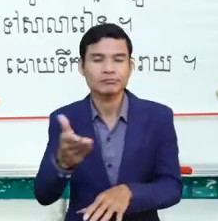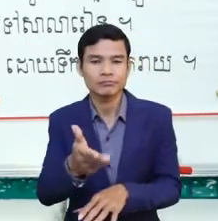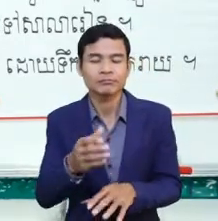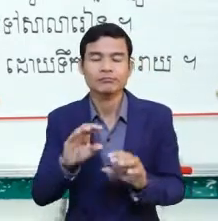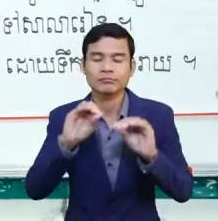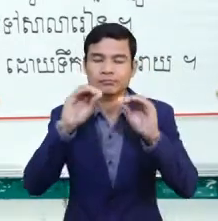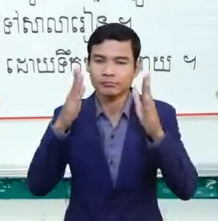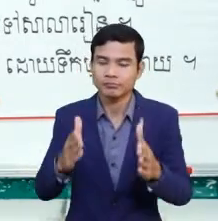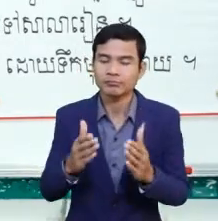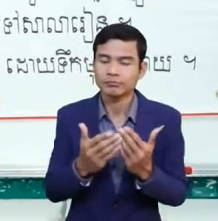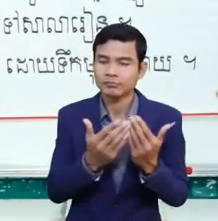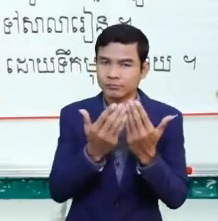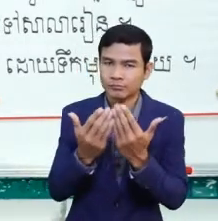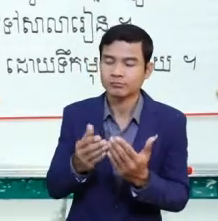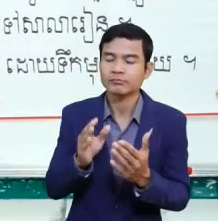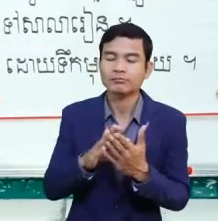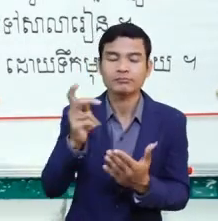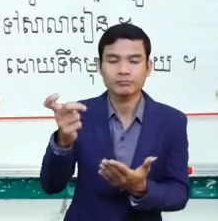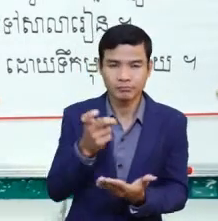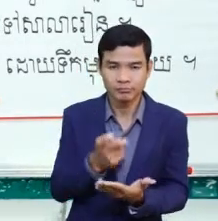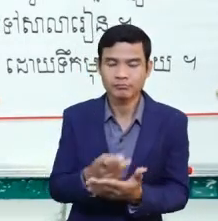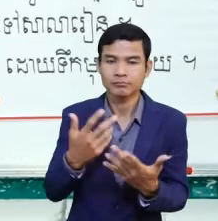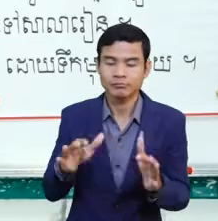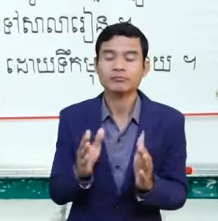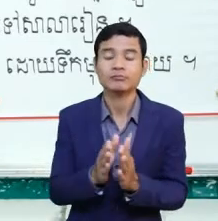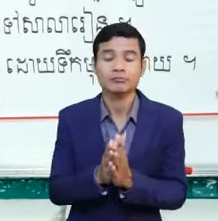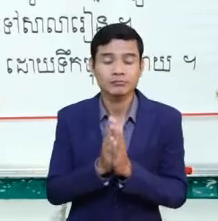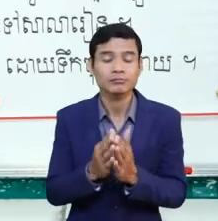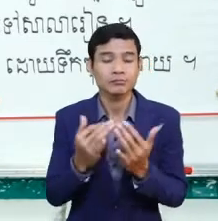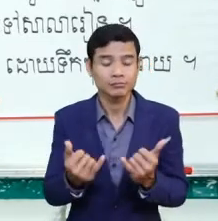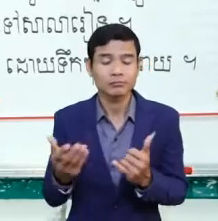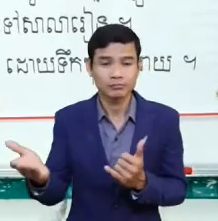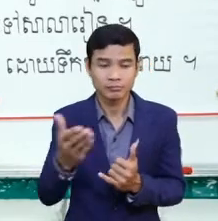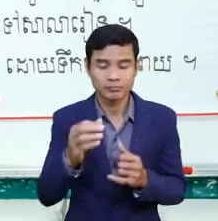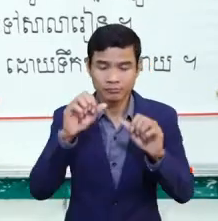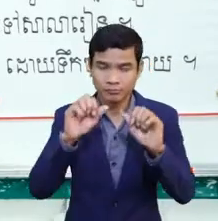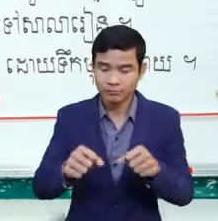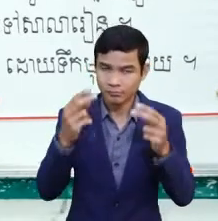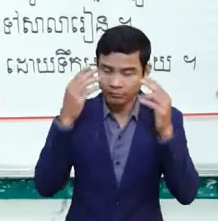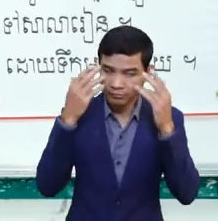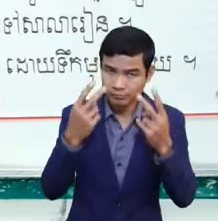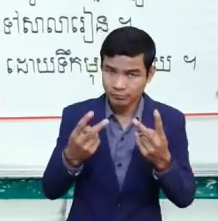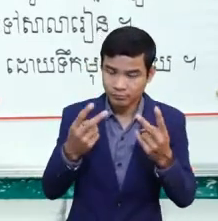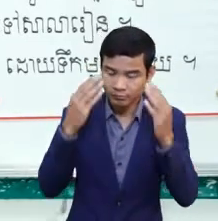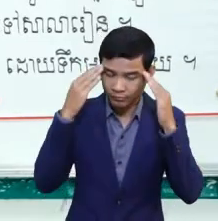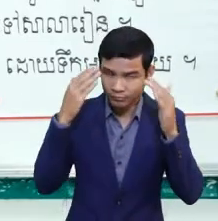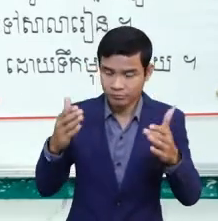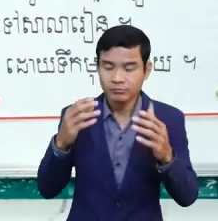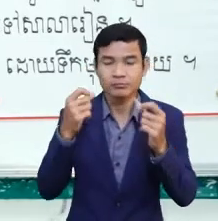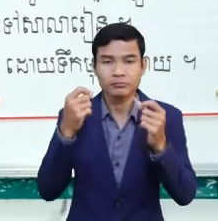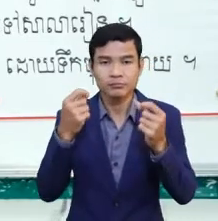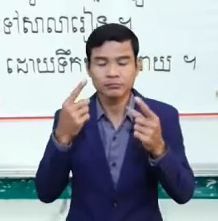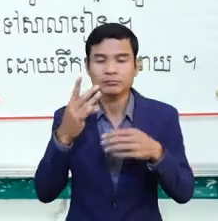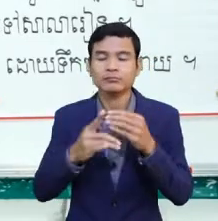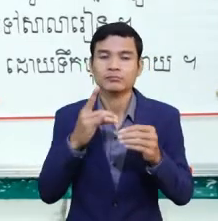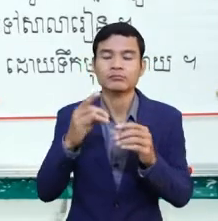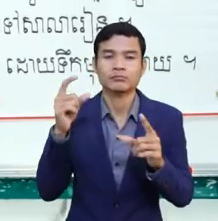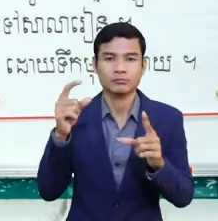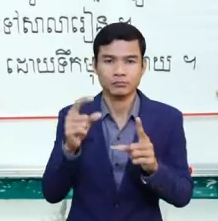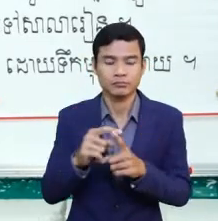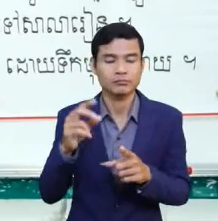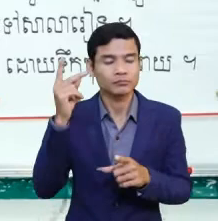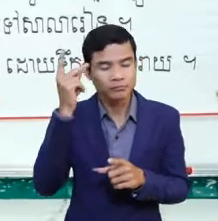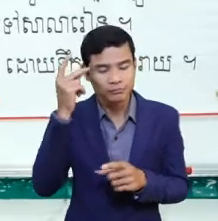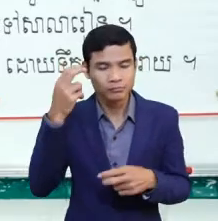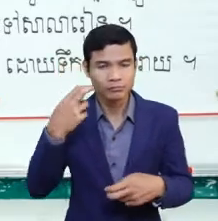nè kêu an nè con sập chỉ cầm rô hai đôi chân ấy con trai trong trap nè con ông cả sập đầm bầy chúa ông pi pe đại con cất tha pi má